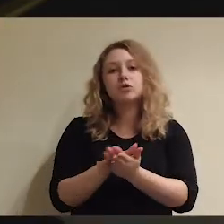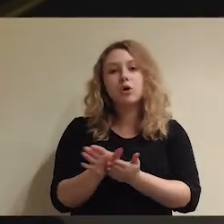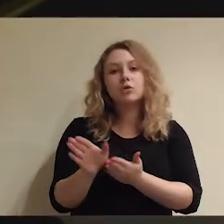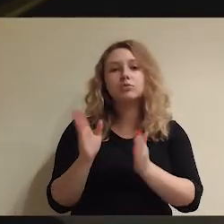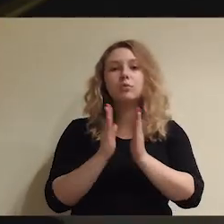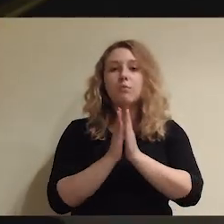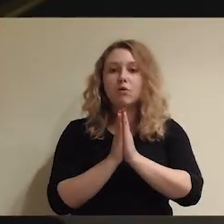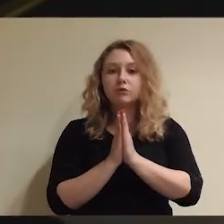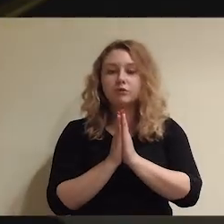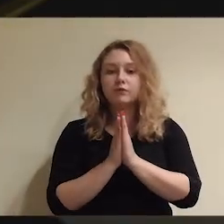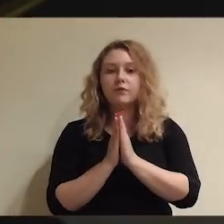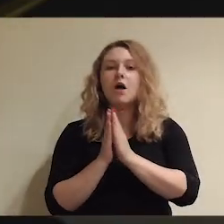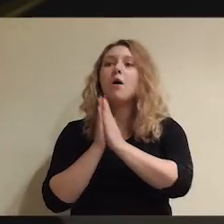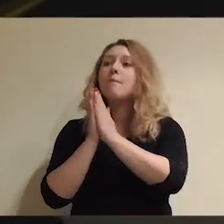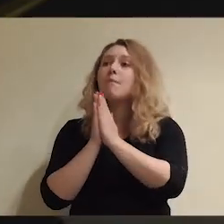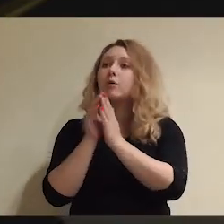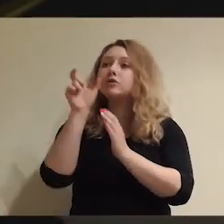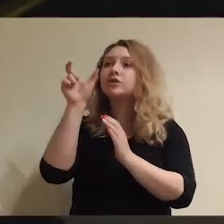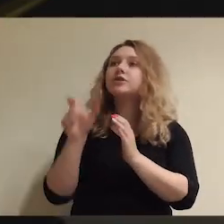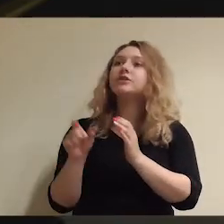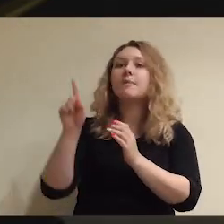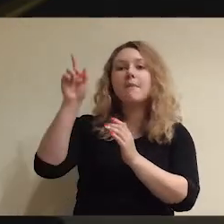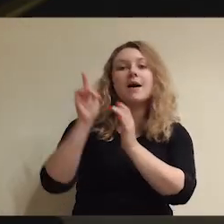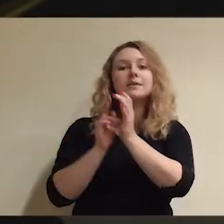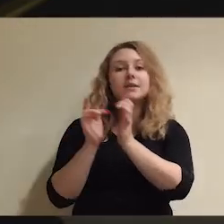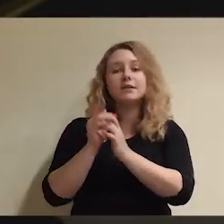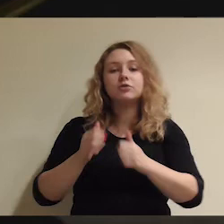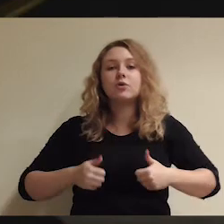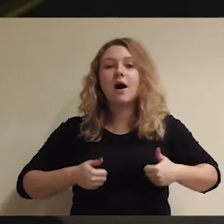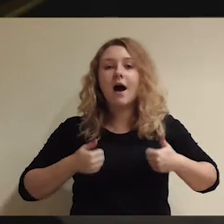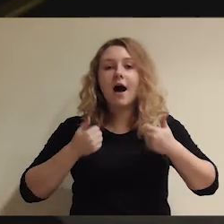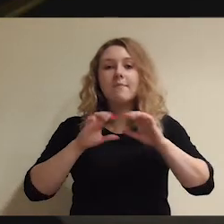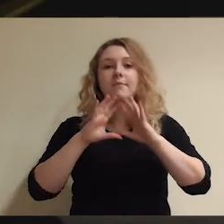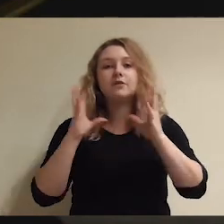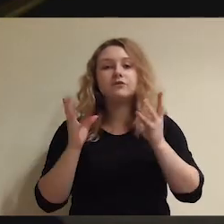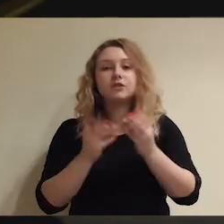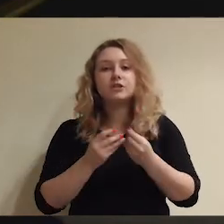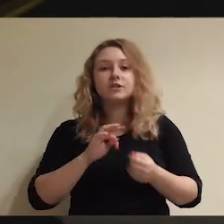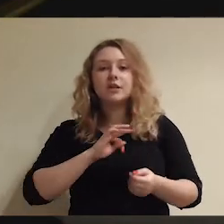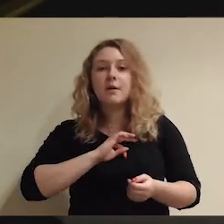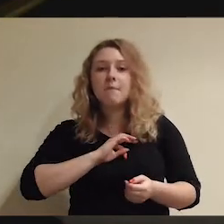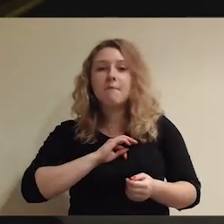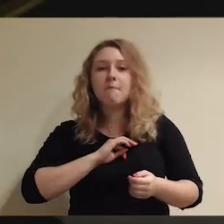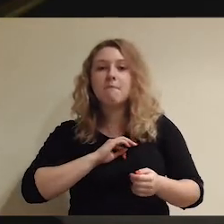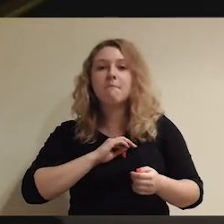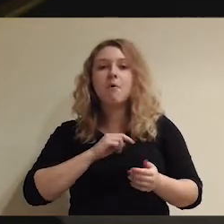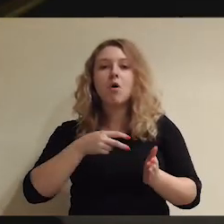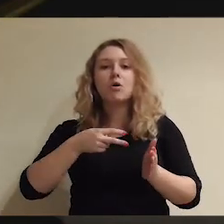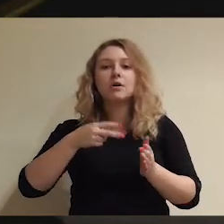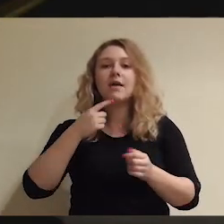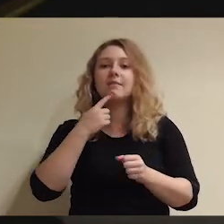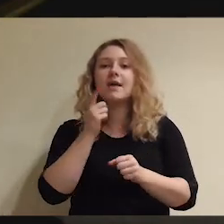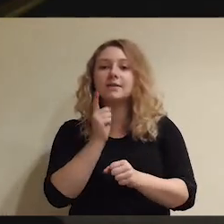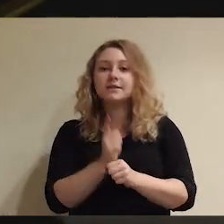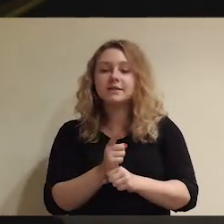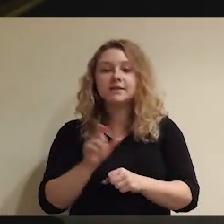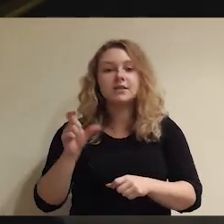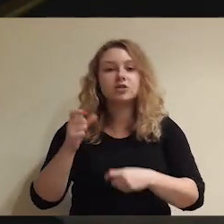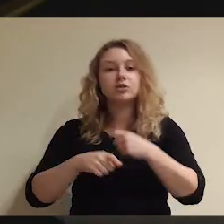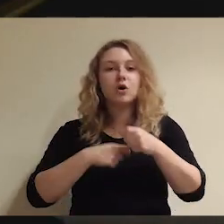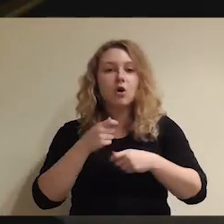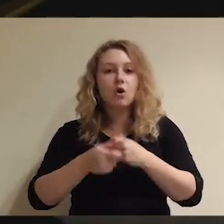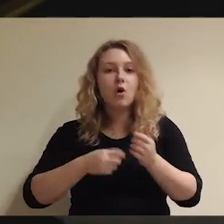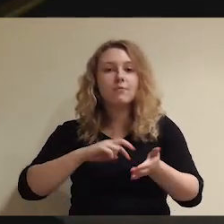Na początku tej modlitwy proszę Cię, Panie Jezu, aby wszystkie moje zamiary, decyzje